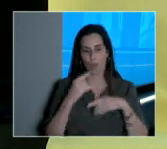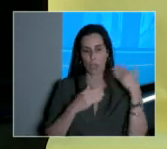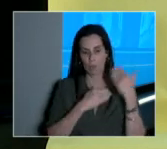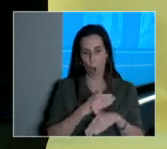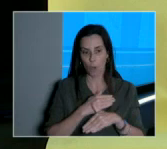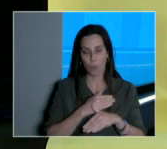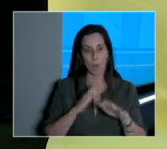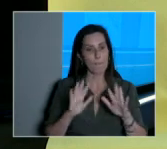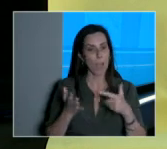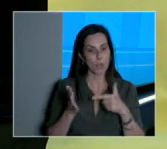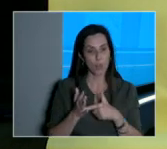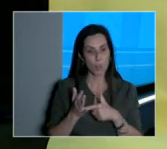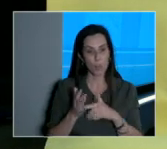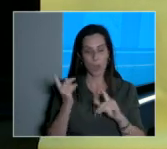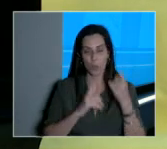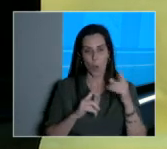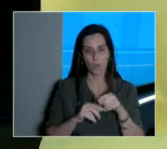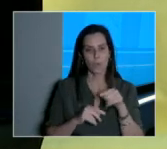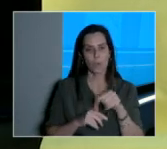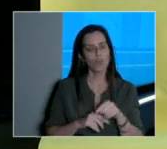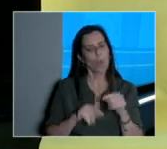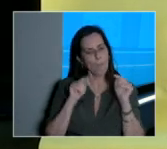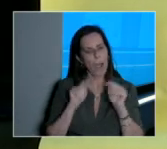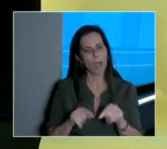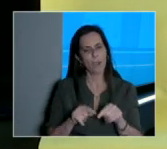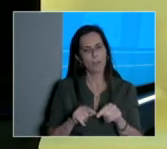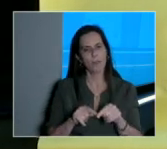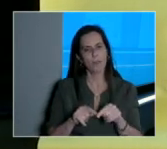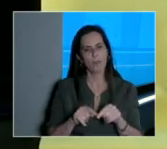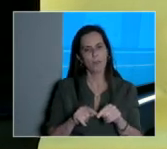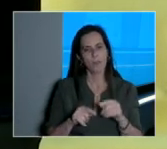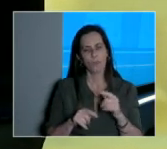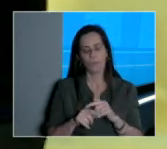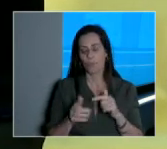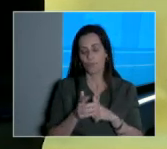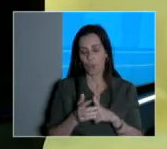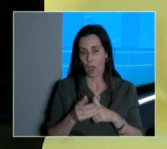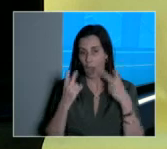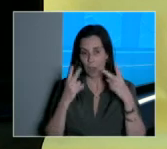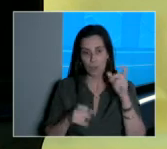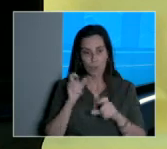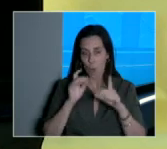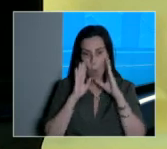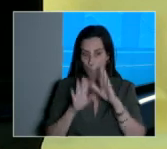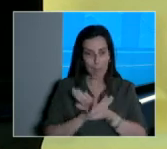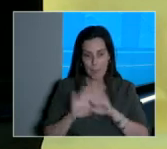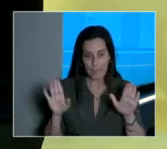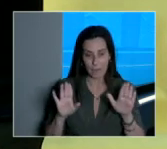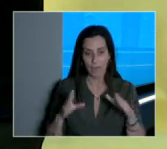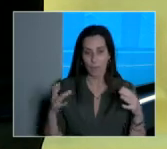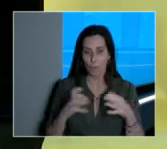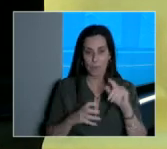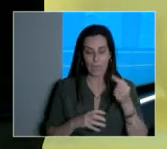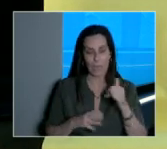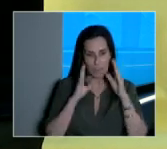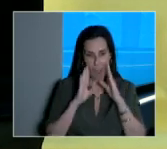האחרונות, ומה שקורה בו, זה שהוא בא והוא אוכף ערכים על ציבור, ערכים שהציבור לא מאמין בהם. קבוצה קטנה